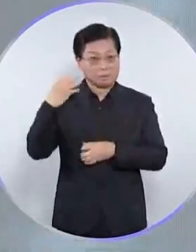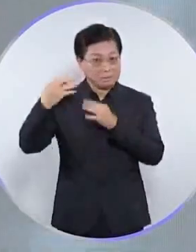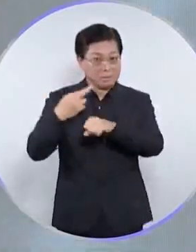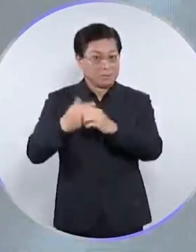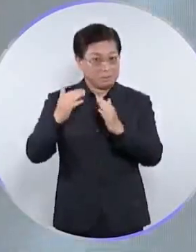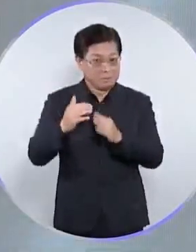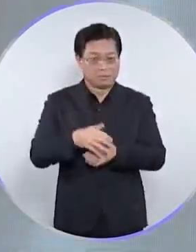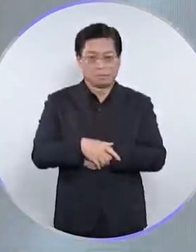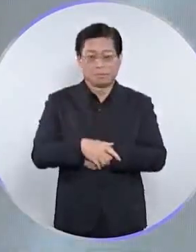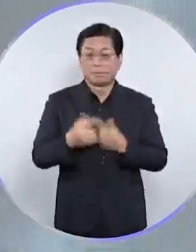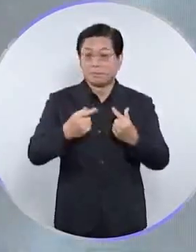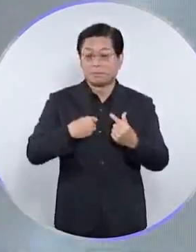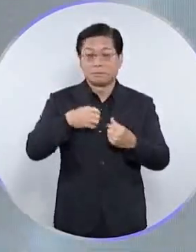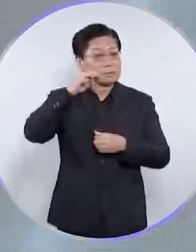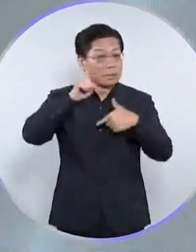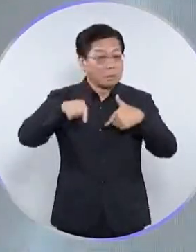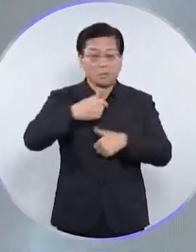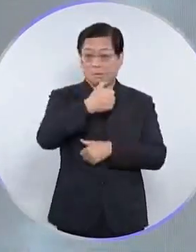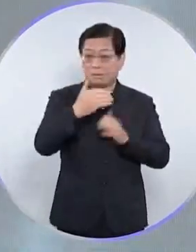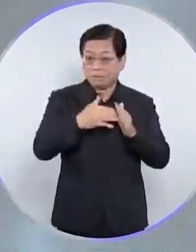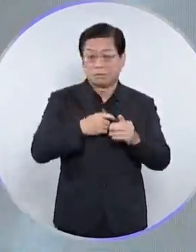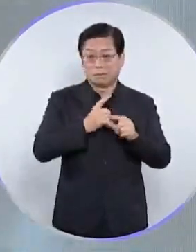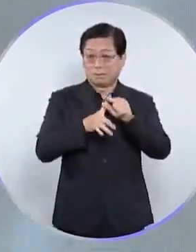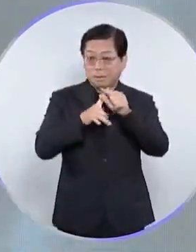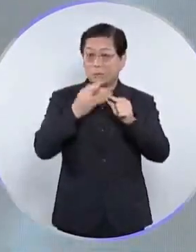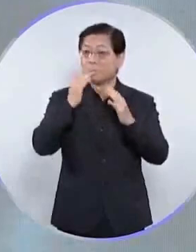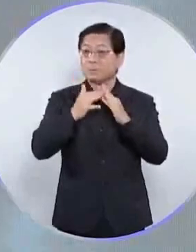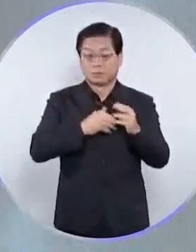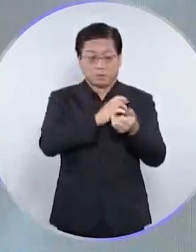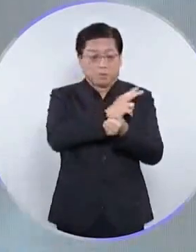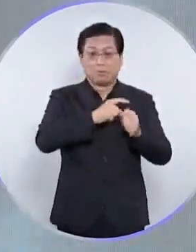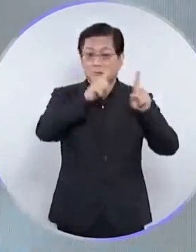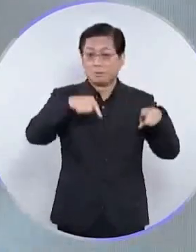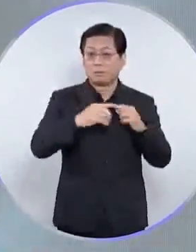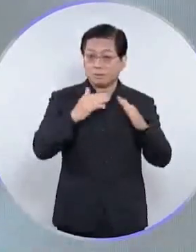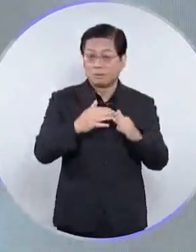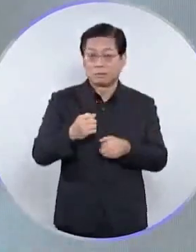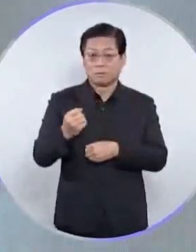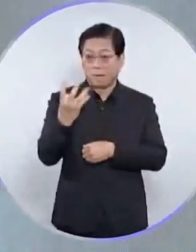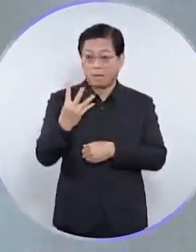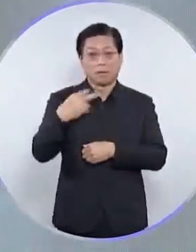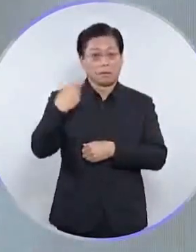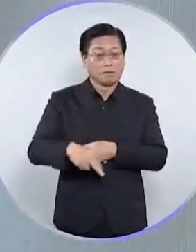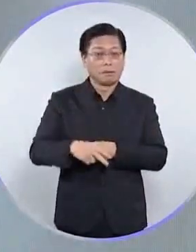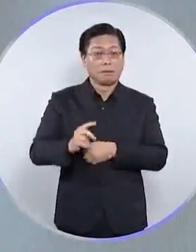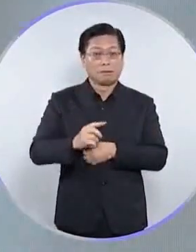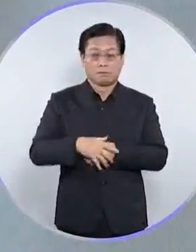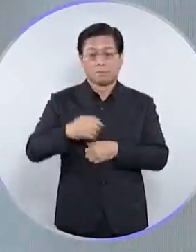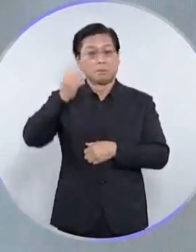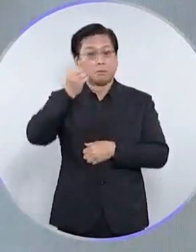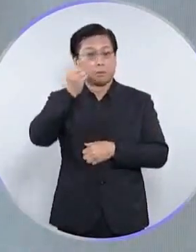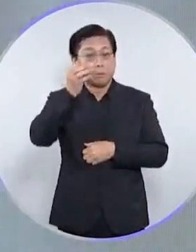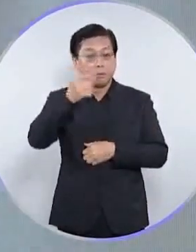家，包括彰化的谢家、台中的严家、云林的张家，甚至于花